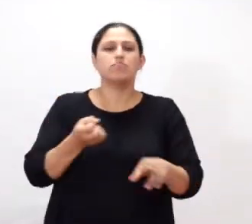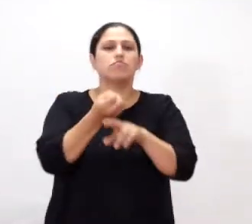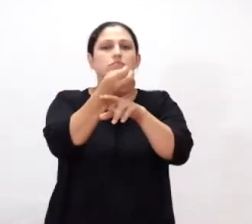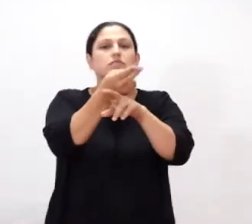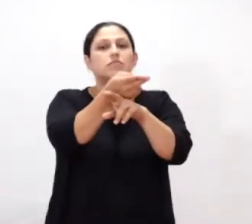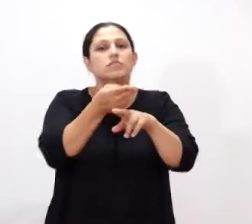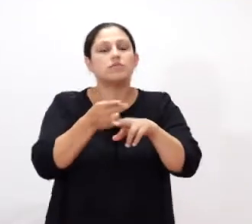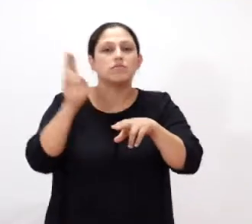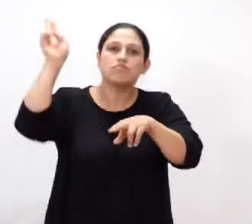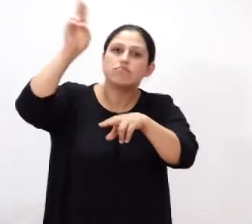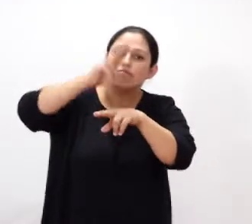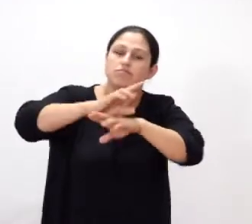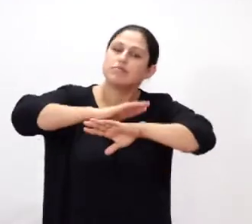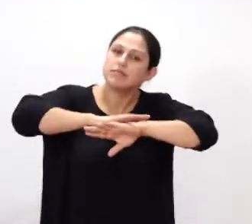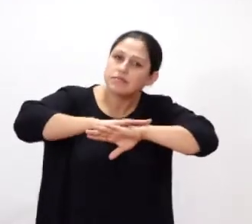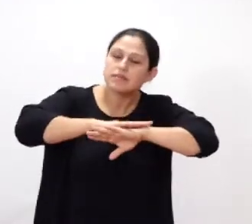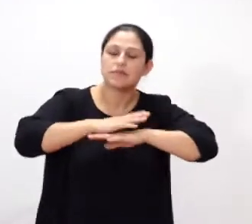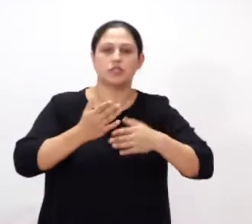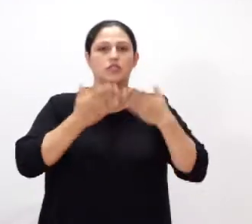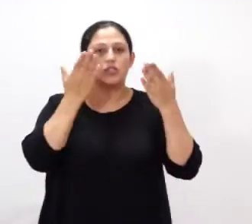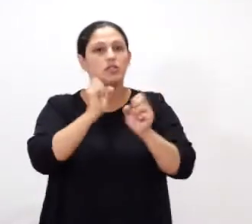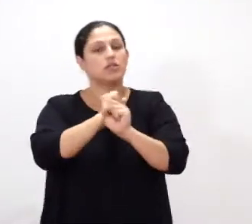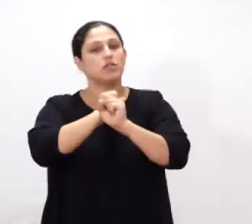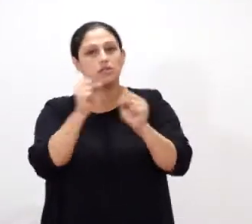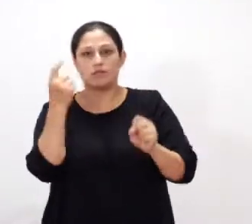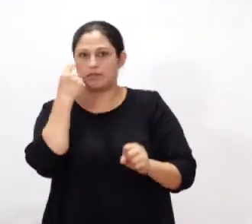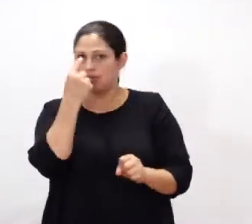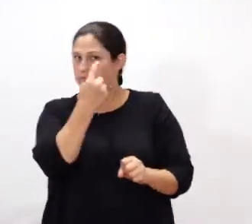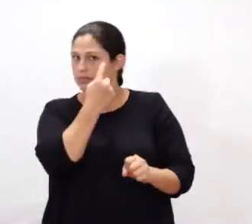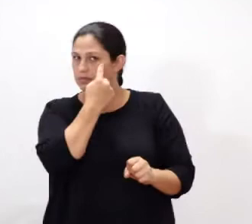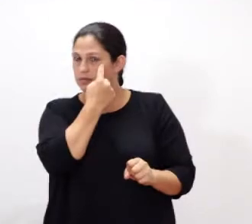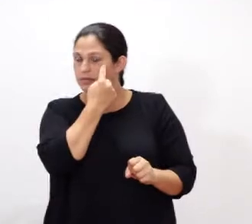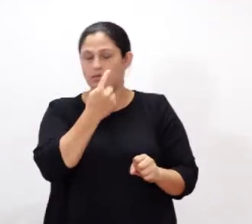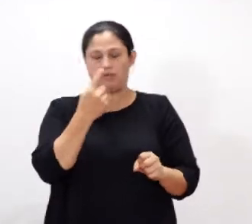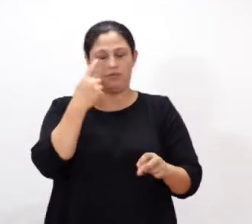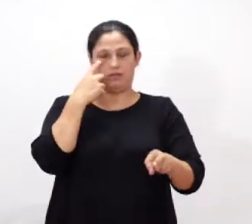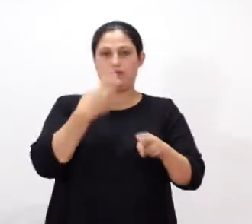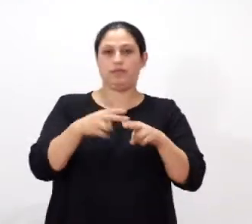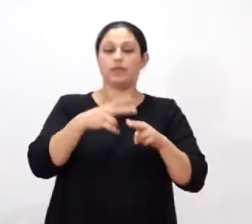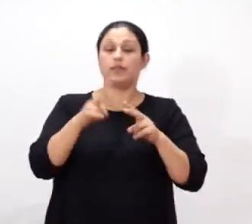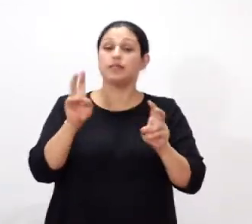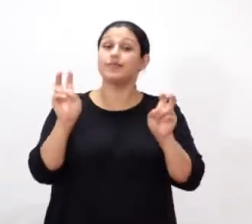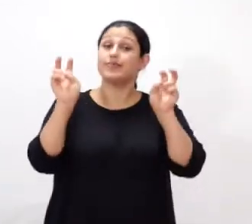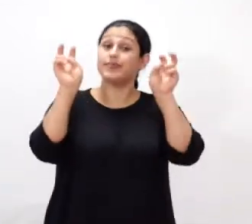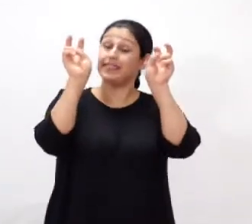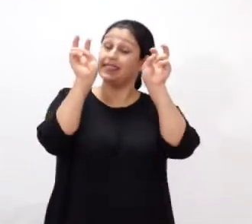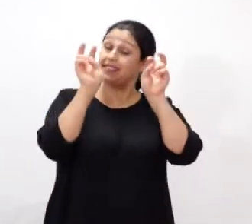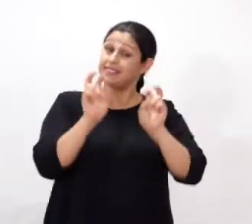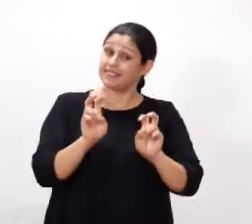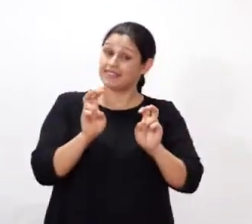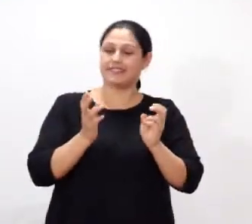خوندن با چشم ضرر دارد کتاب رو به حضور نشسته میخونند حاضر